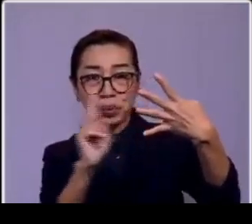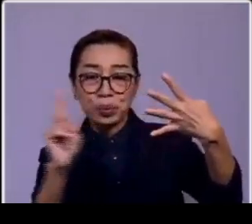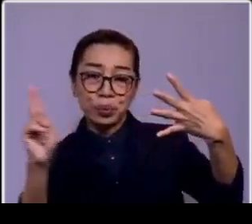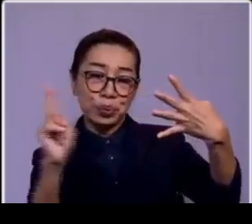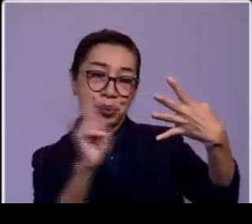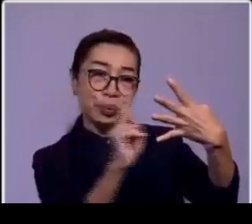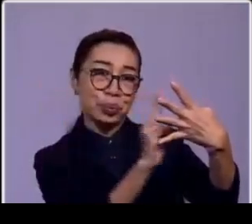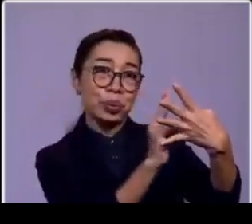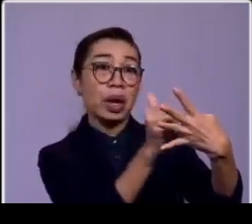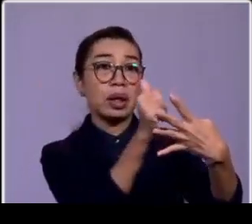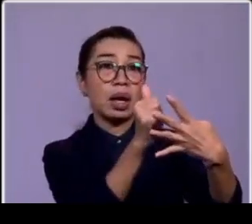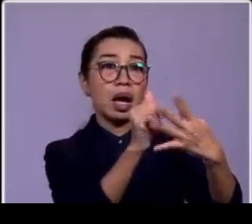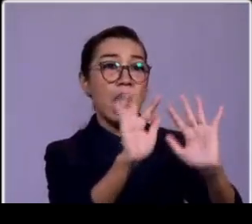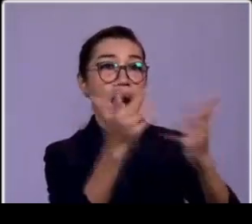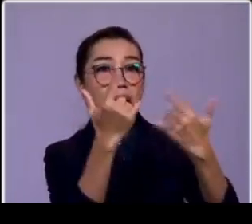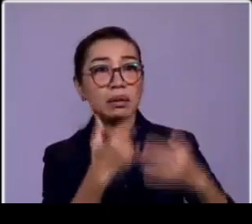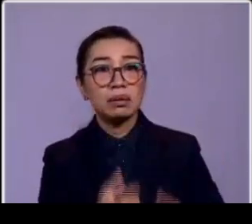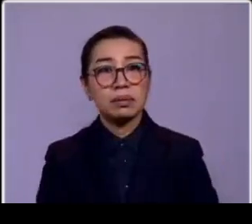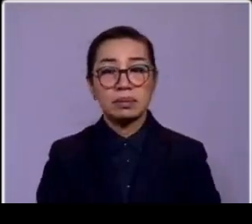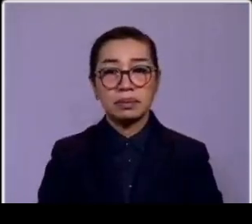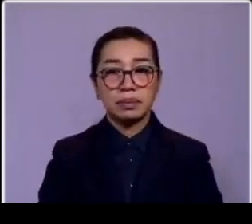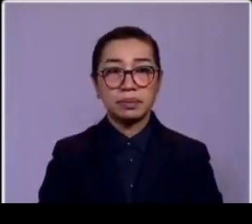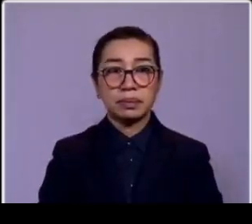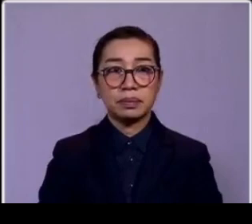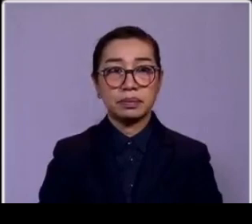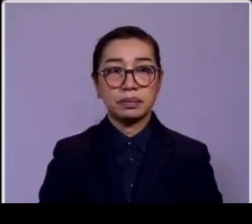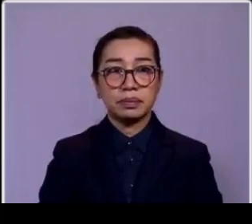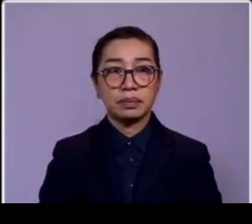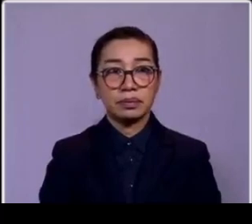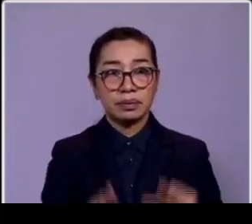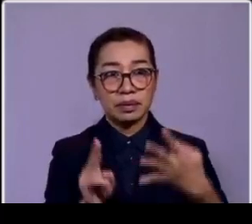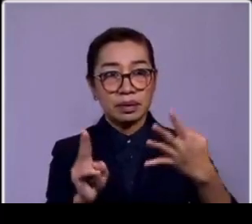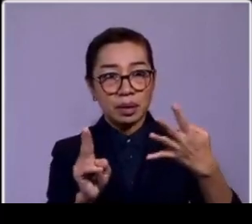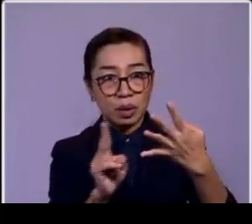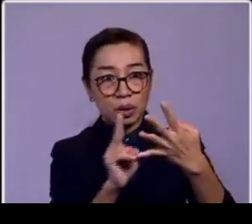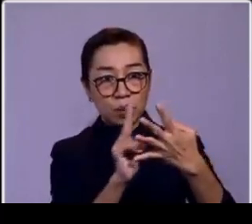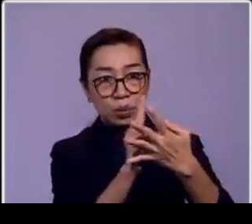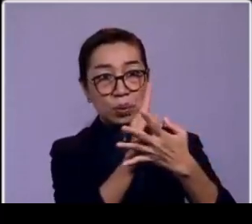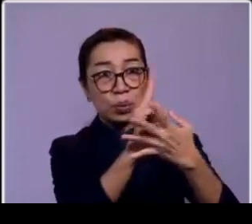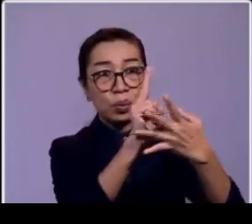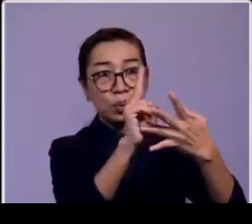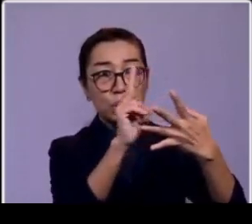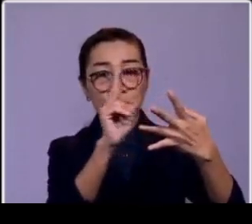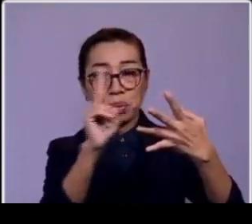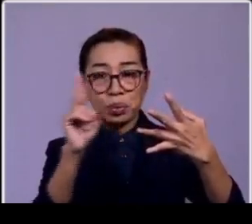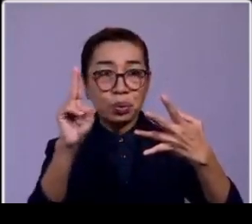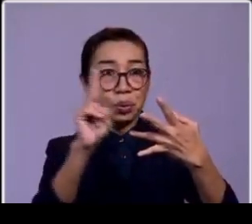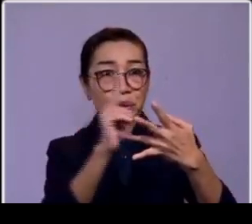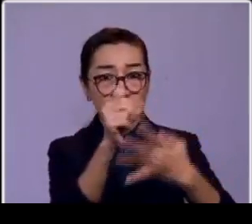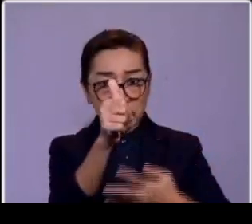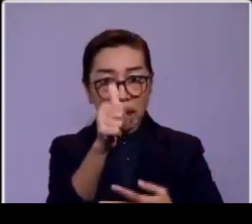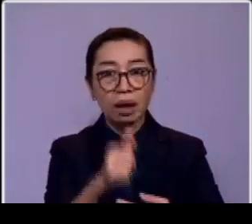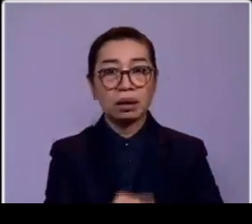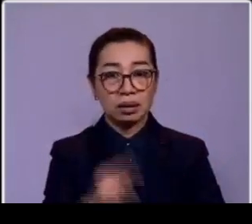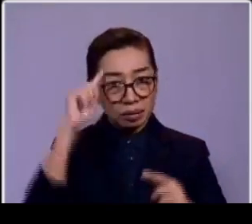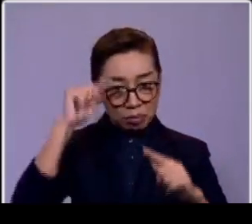วิ่งขึ้นไปโน่หายไปแล้ววิ่งขึ้นชันแล้ววิ่งไปในความชันได้ด้วย